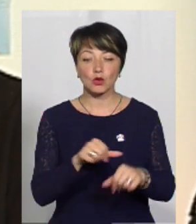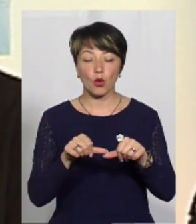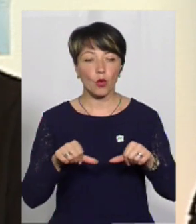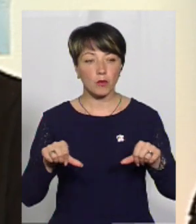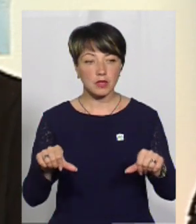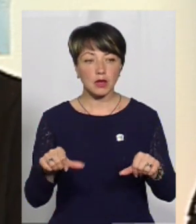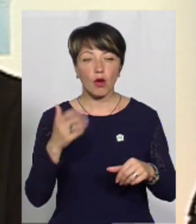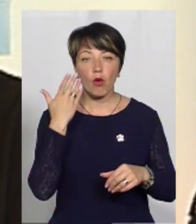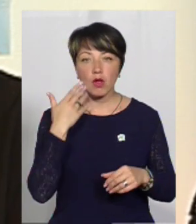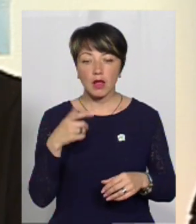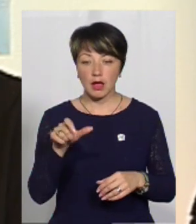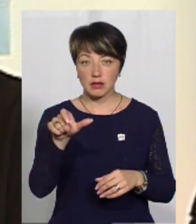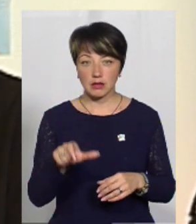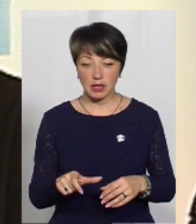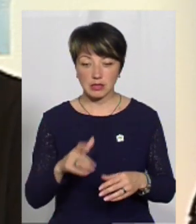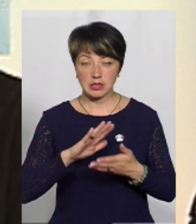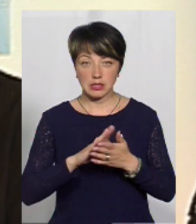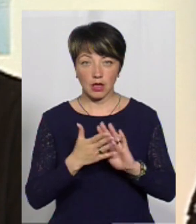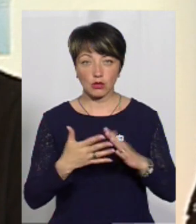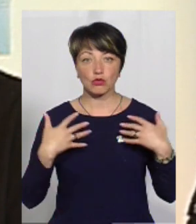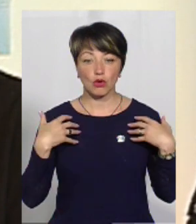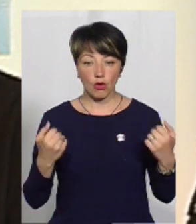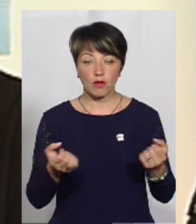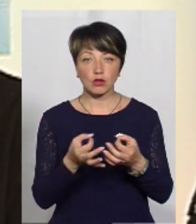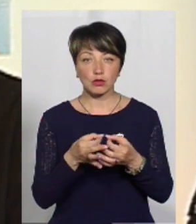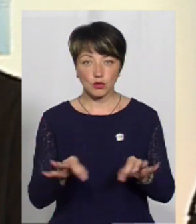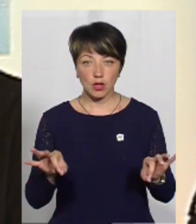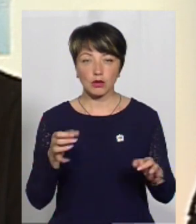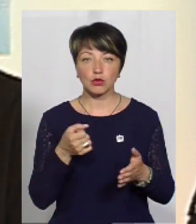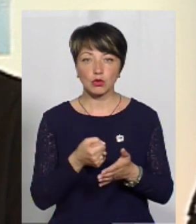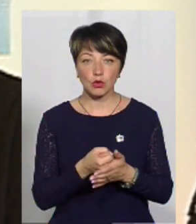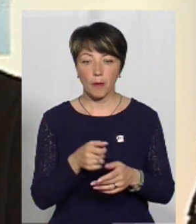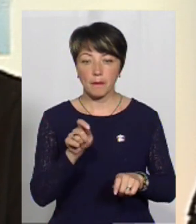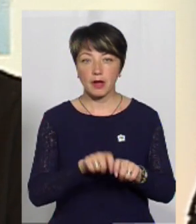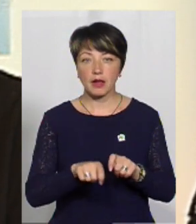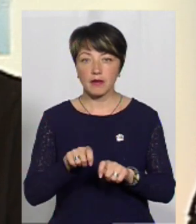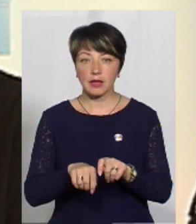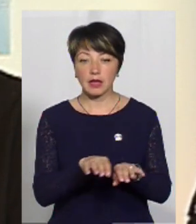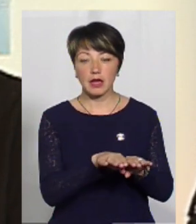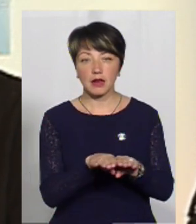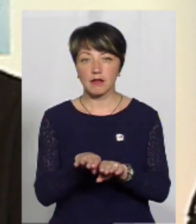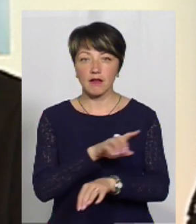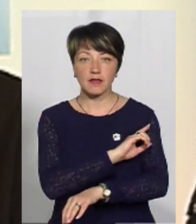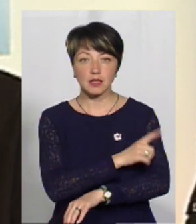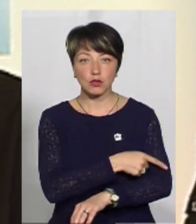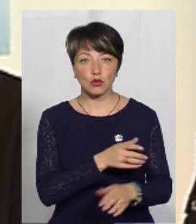комісії. Коли кандидат відповідає за станом здоров'я, він допускається до перевірки рівня фізичної